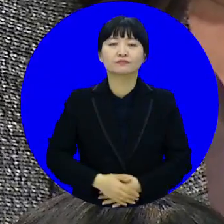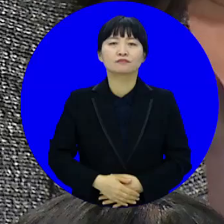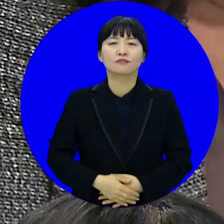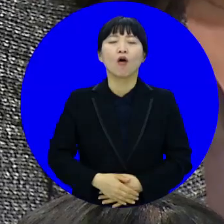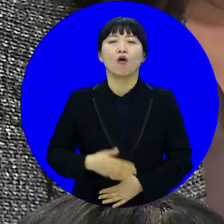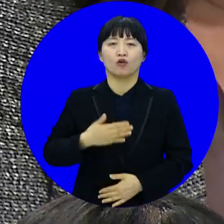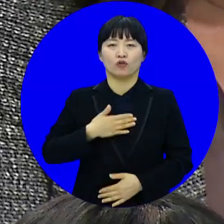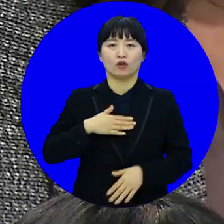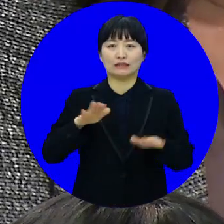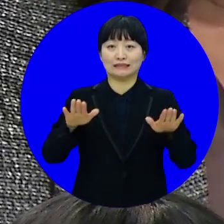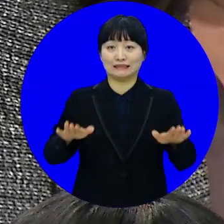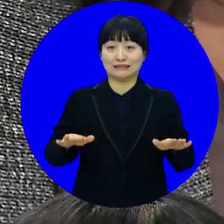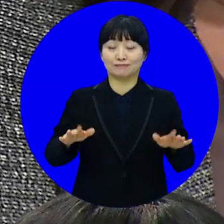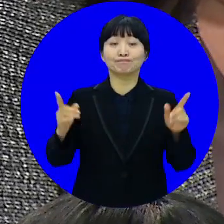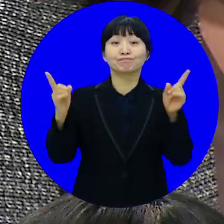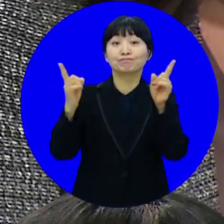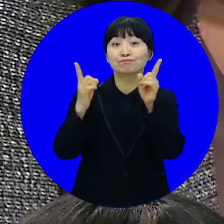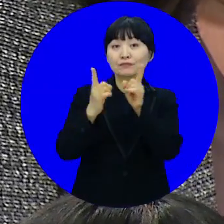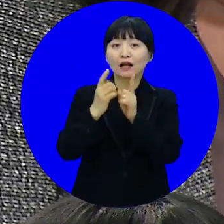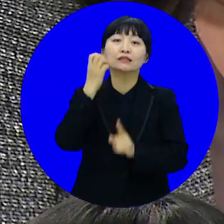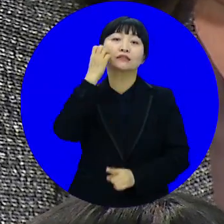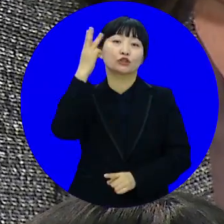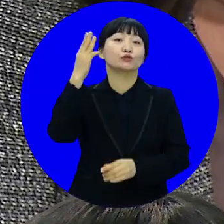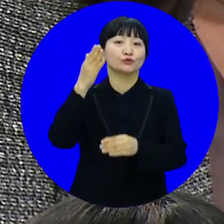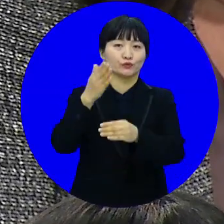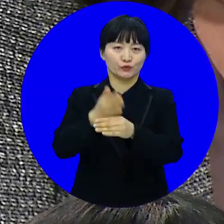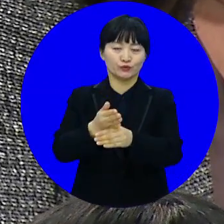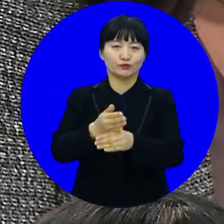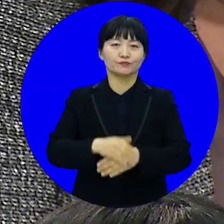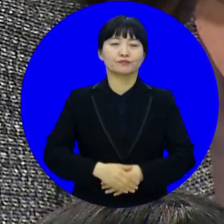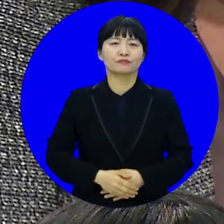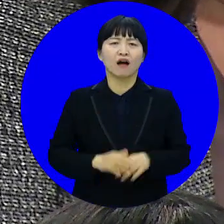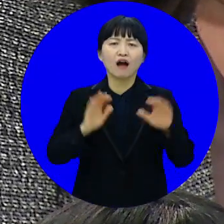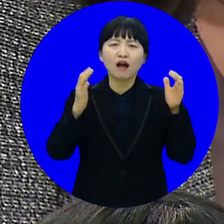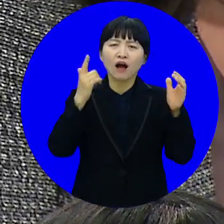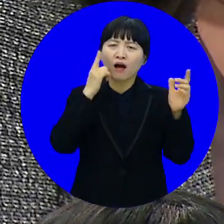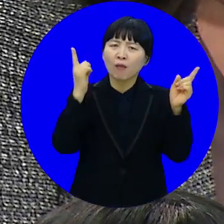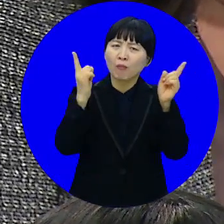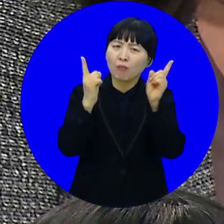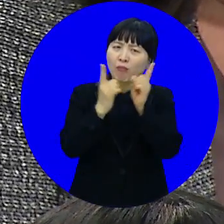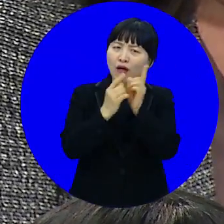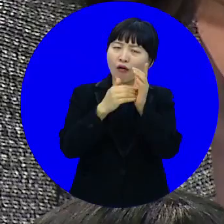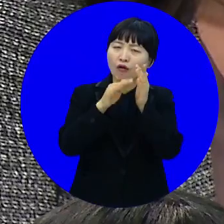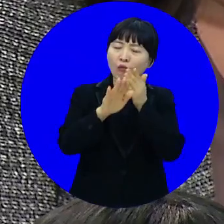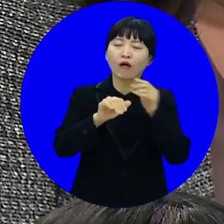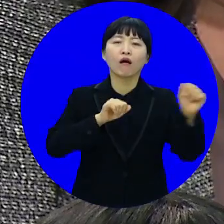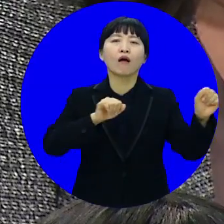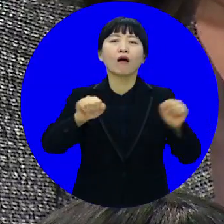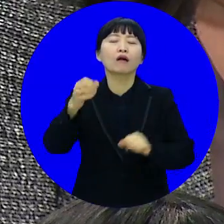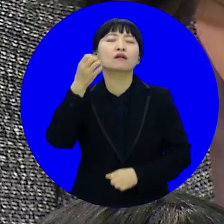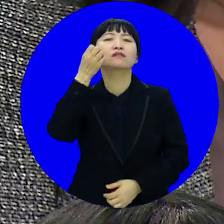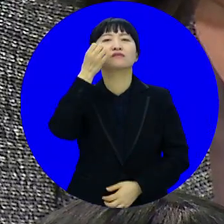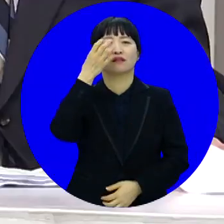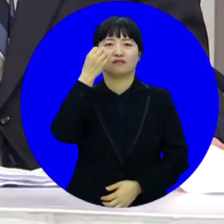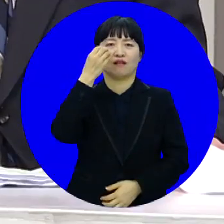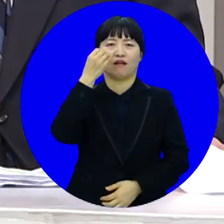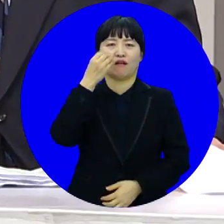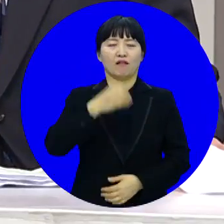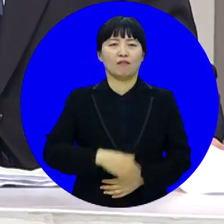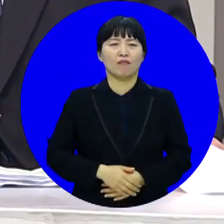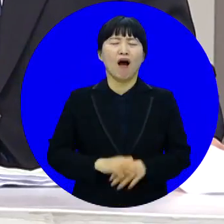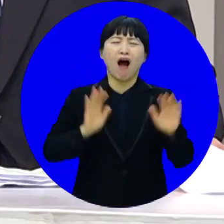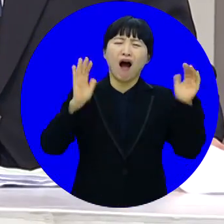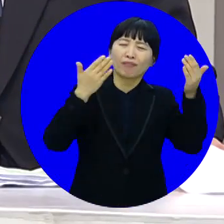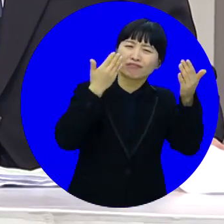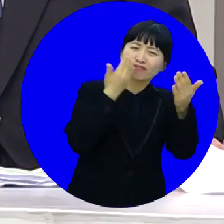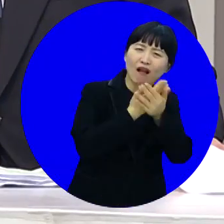지금 면접 교섭을 한 지 석 달째인데요. 아이가 아빠를 만나고 나서는 조금 행동이 이상해졌어요.